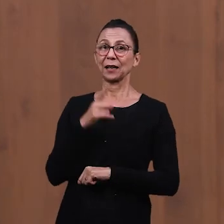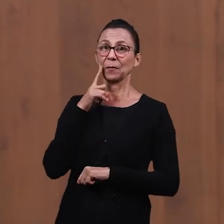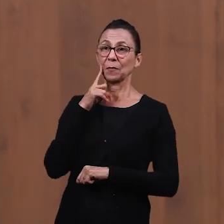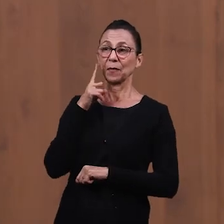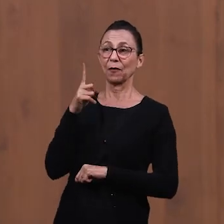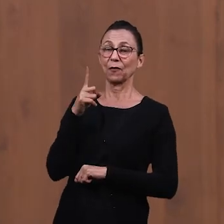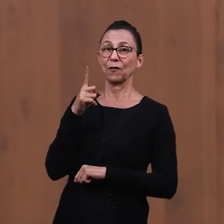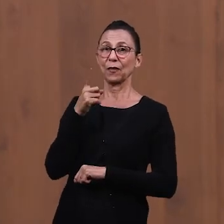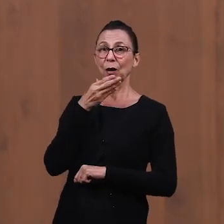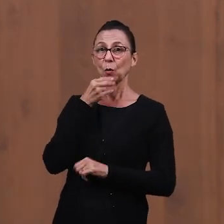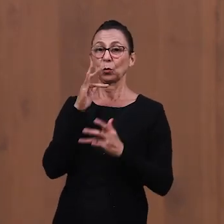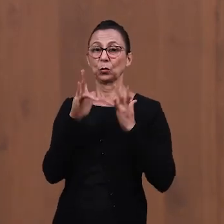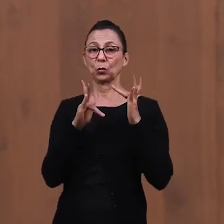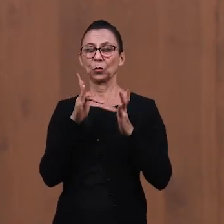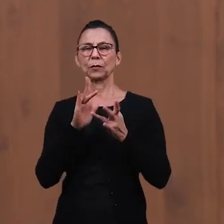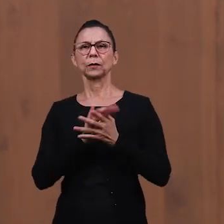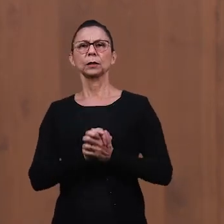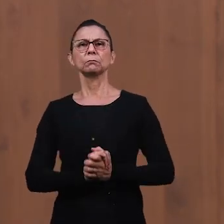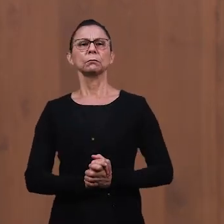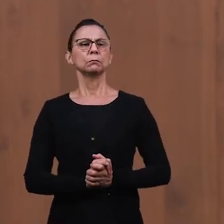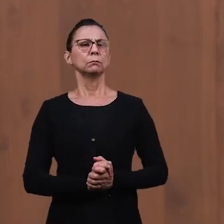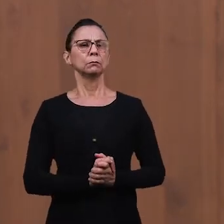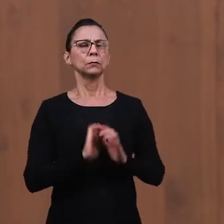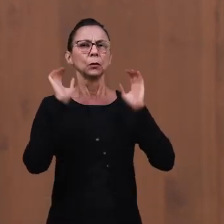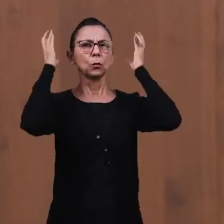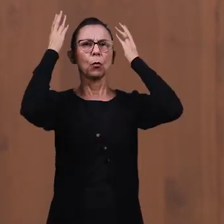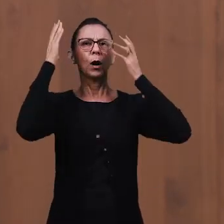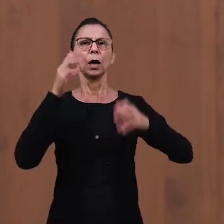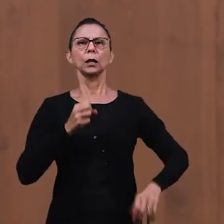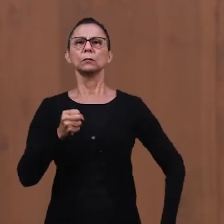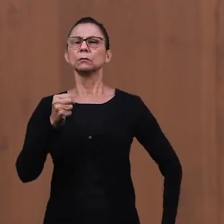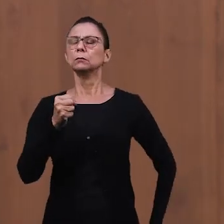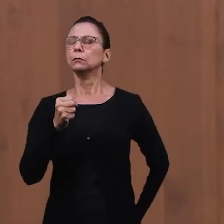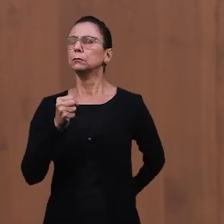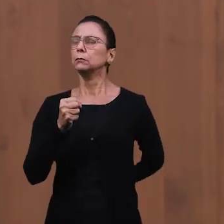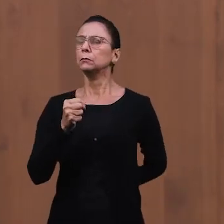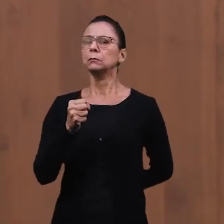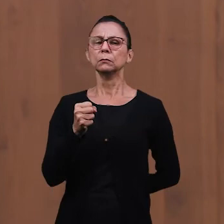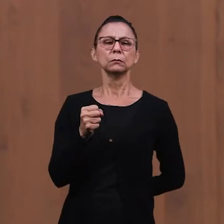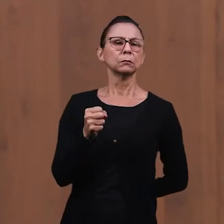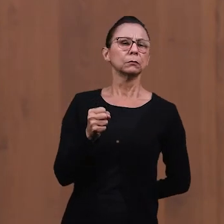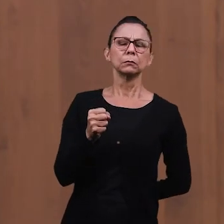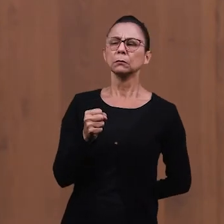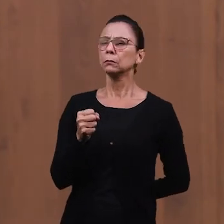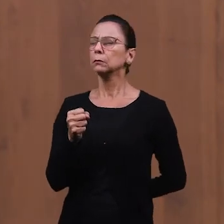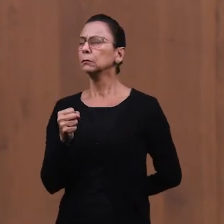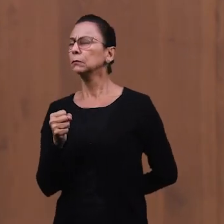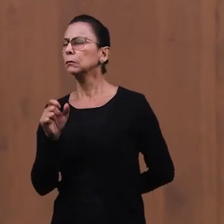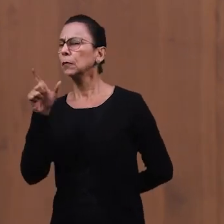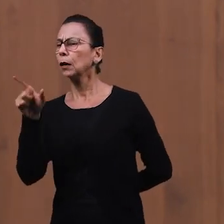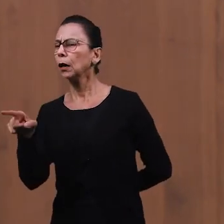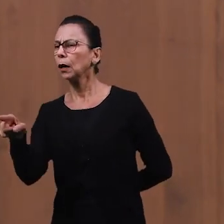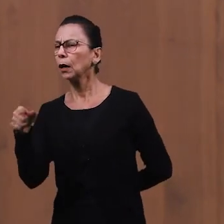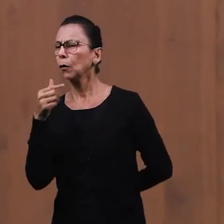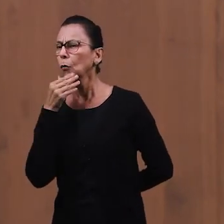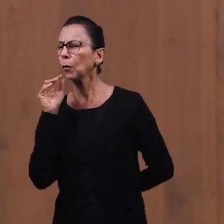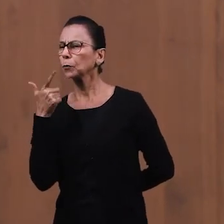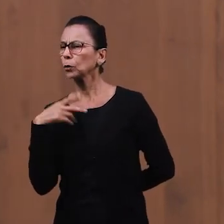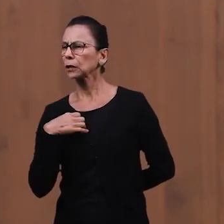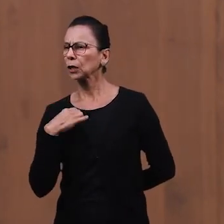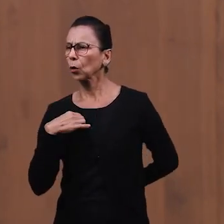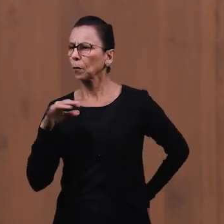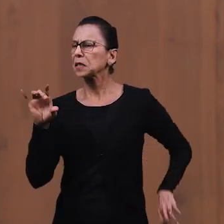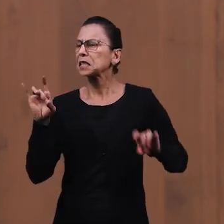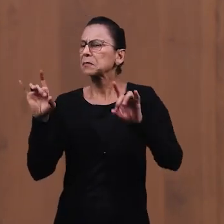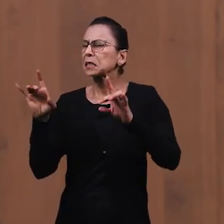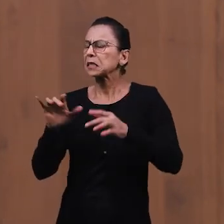en continuant la parabole, le roi, quand il est parti pour voir les invités, il a vu qu'un homme ne portait pas les